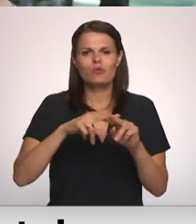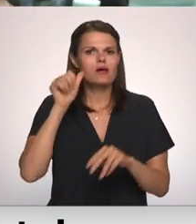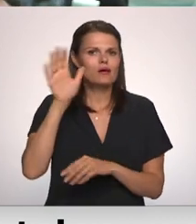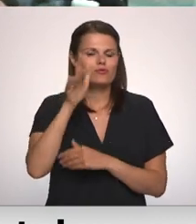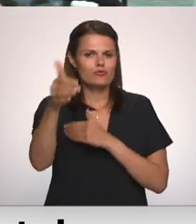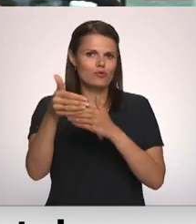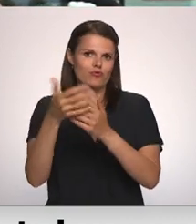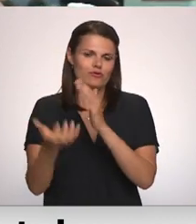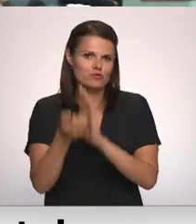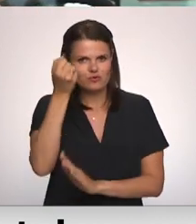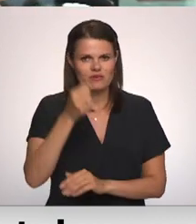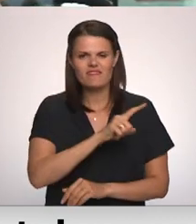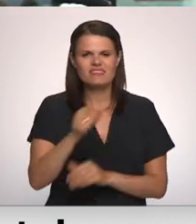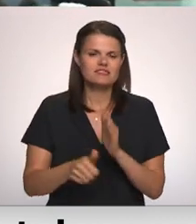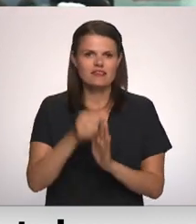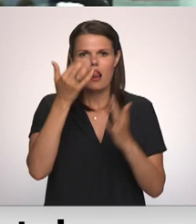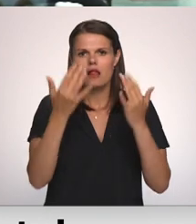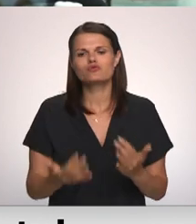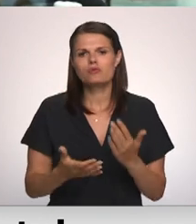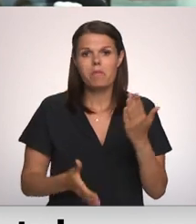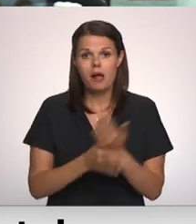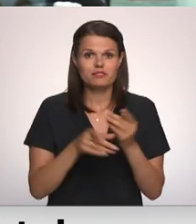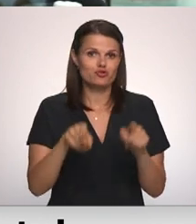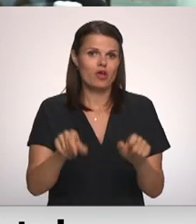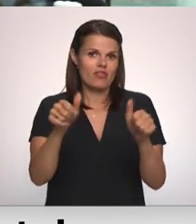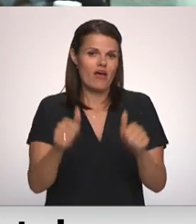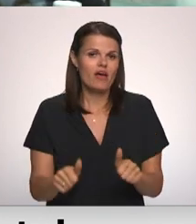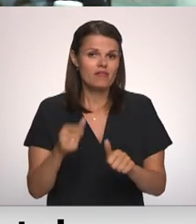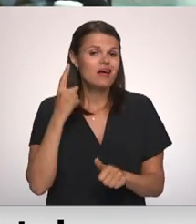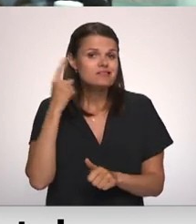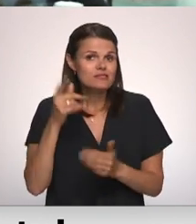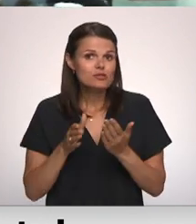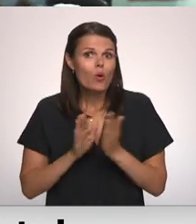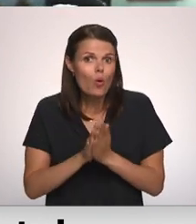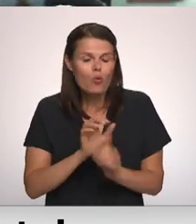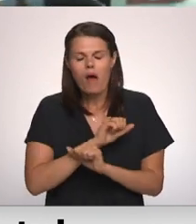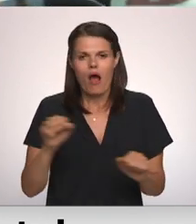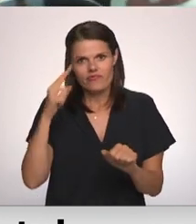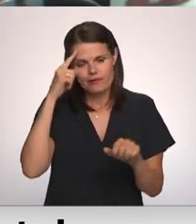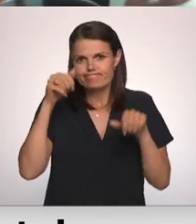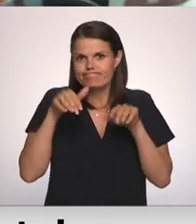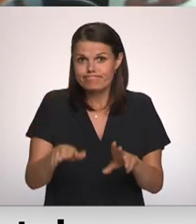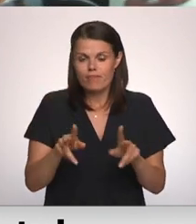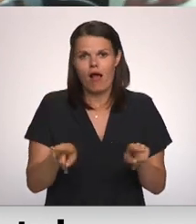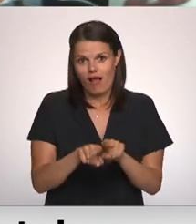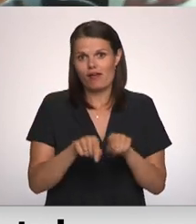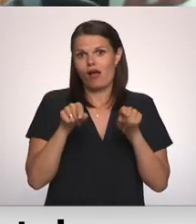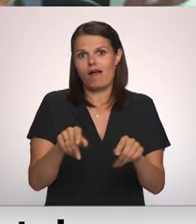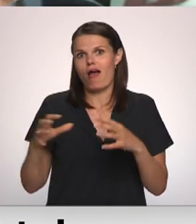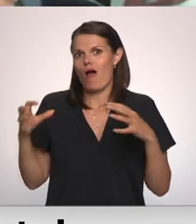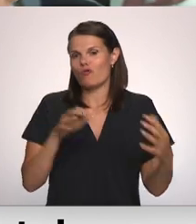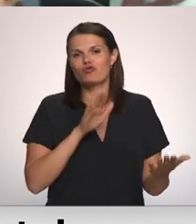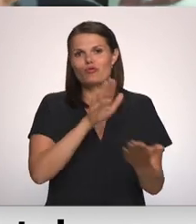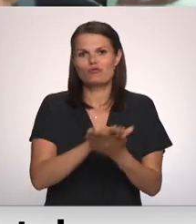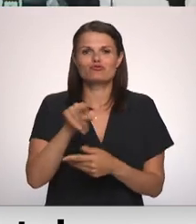to. Visrezultatīvākā palīdzība ir šāda – sadzirdēt lūgumu un ātri pieņemt lēmumu, kā tas noticis ar šo autobusu